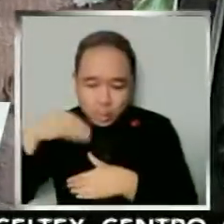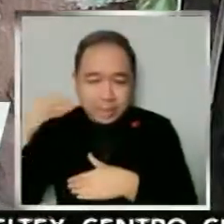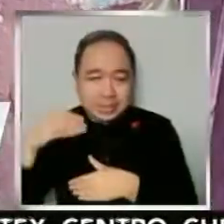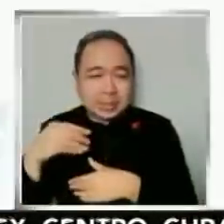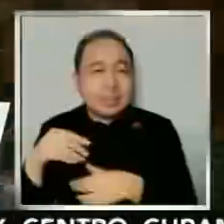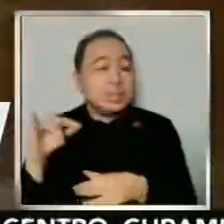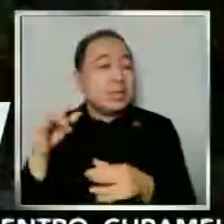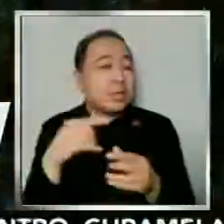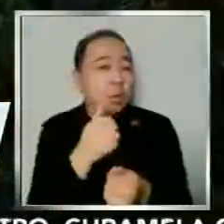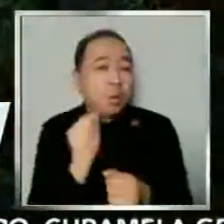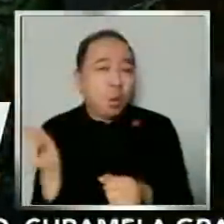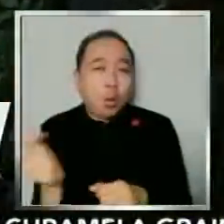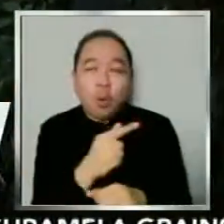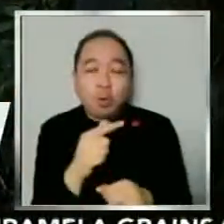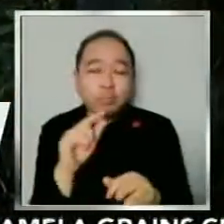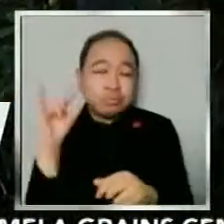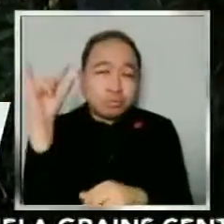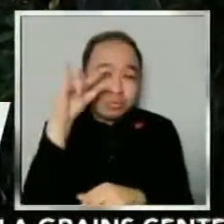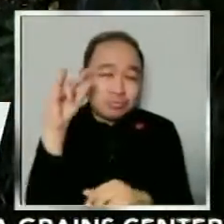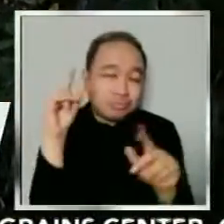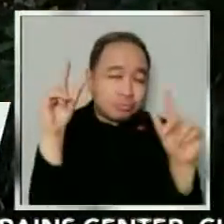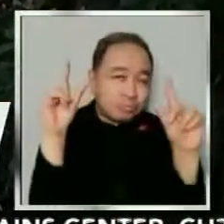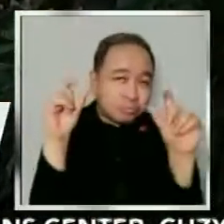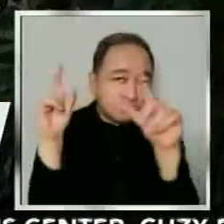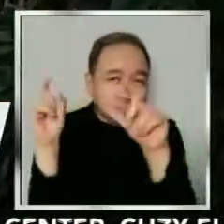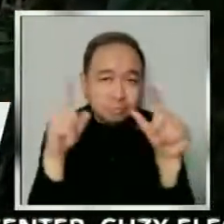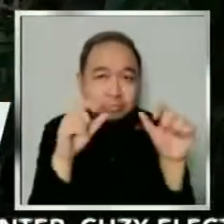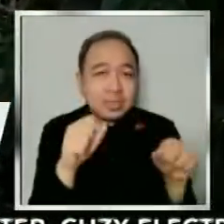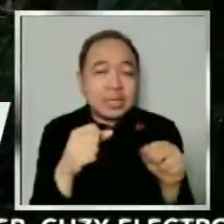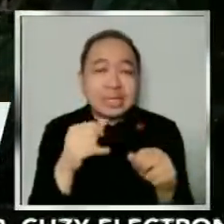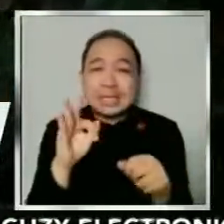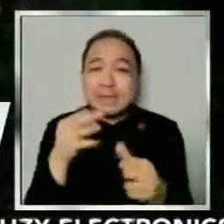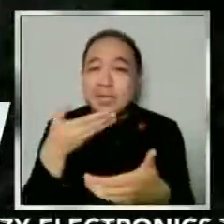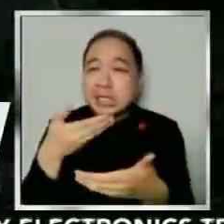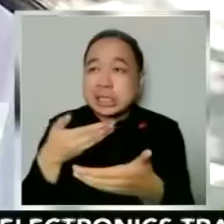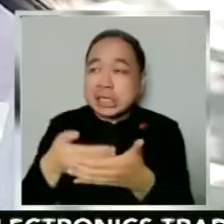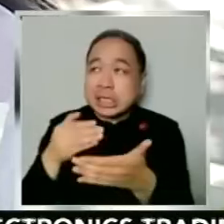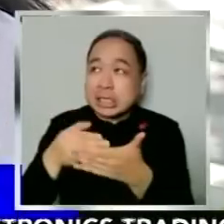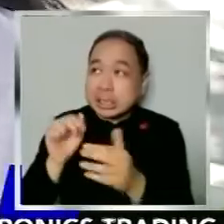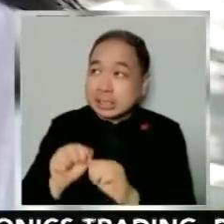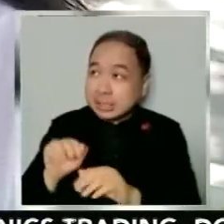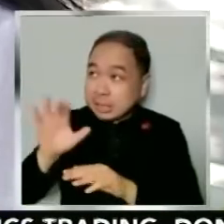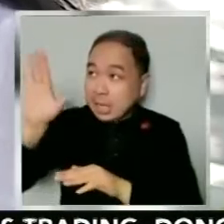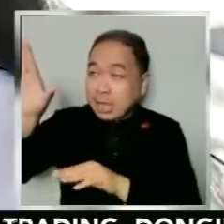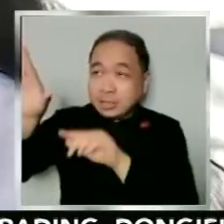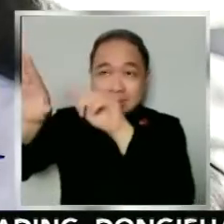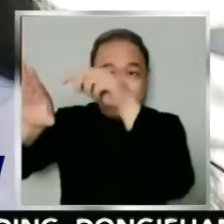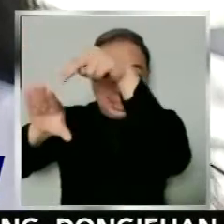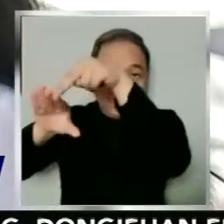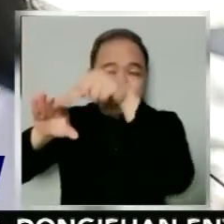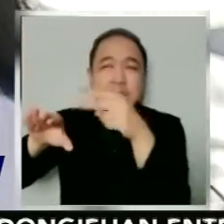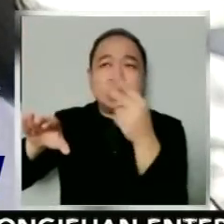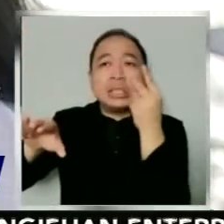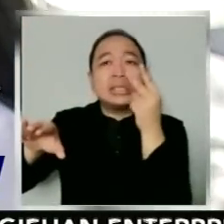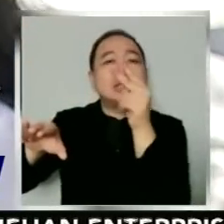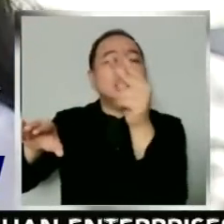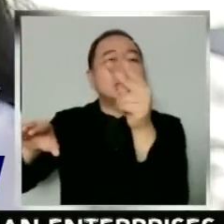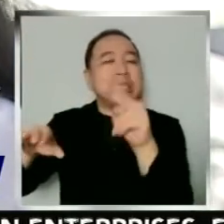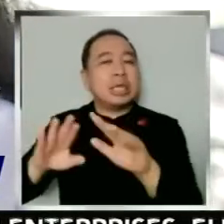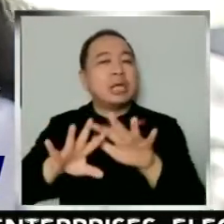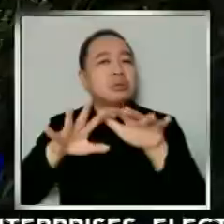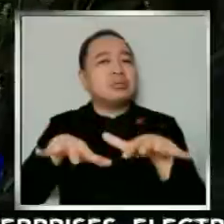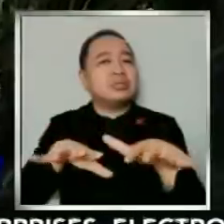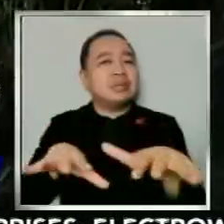bawat mahintuan. Pag malapit na sa tuktok, sisilip ng napakagandang view ng daga. Ang sarap sa pakiramdam na nare-relieve yung stress